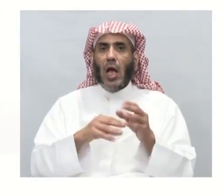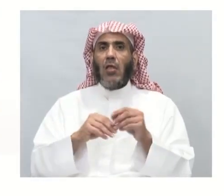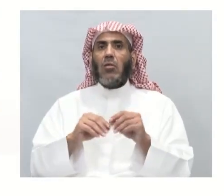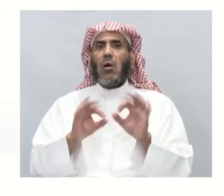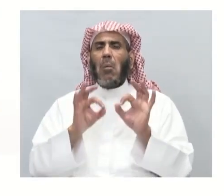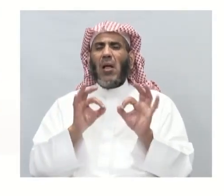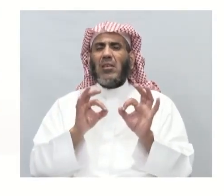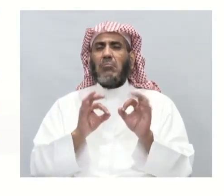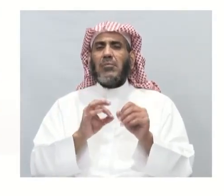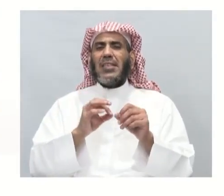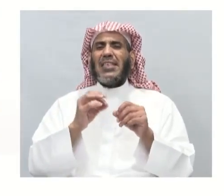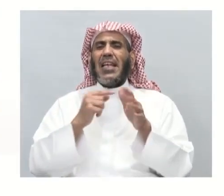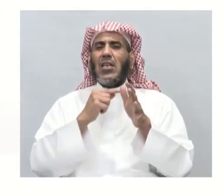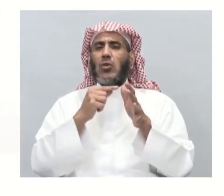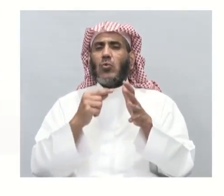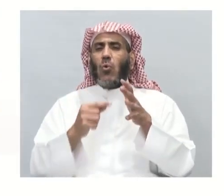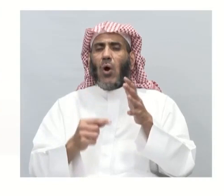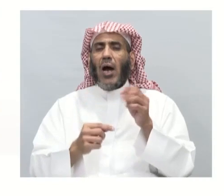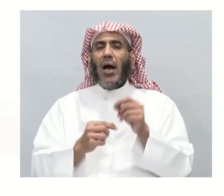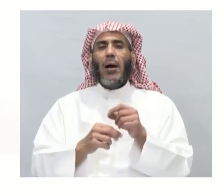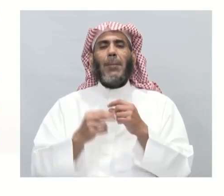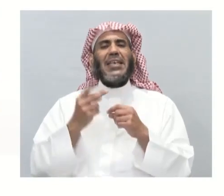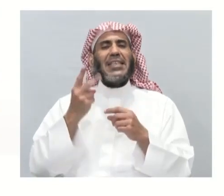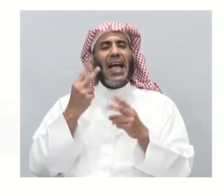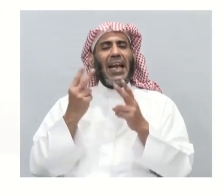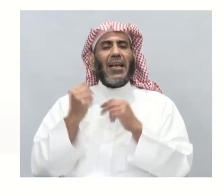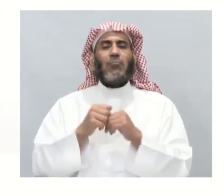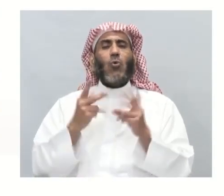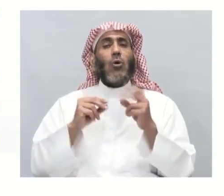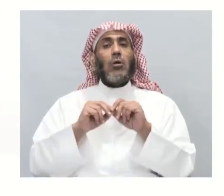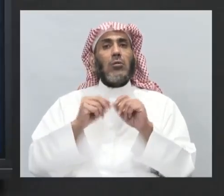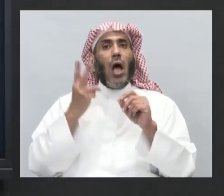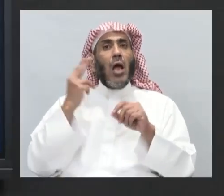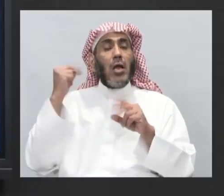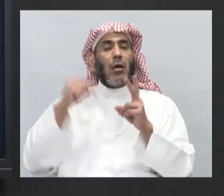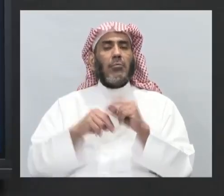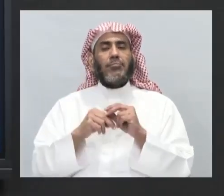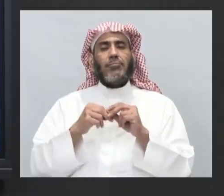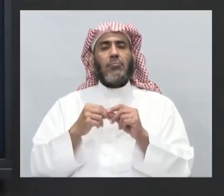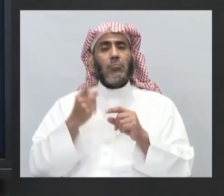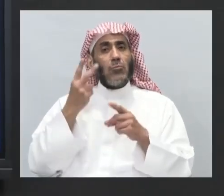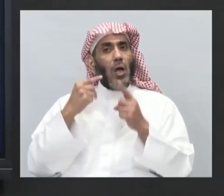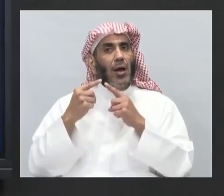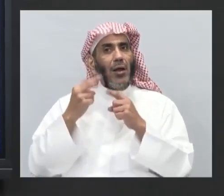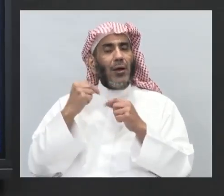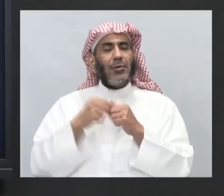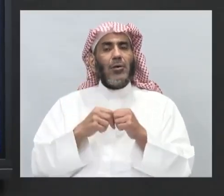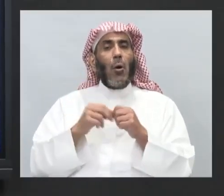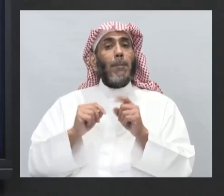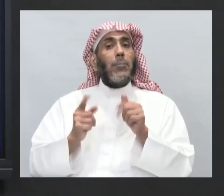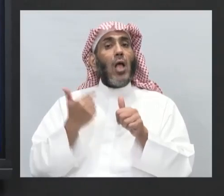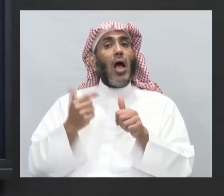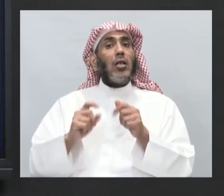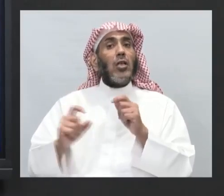تسلسلها التاريخي ولذلك اليوم انت لما تستعرض تاريخ الدوله دولتنا او بدايه الاسلام من